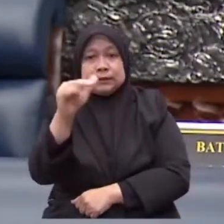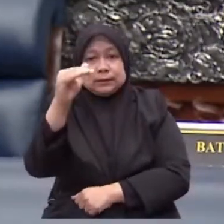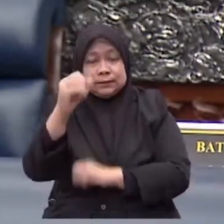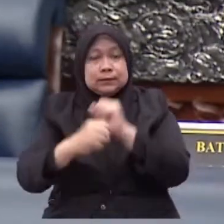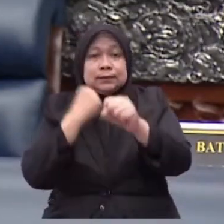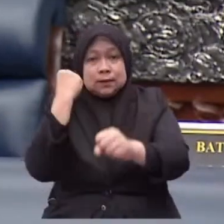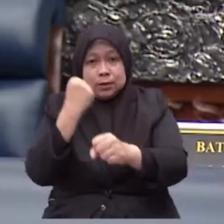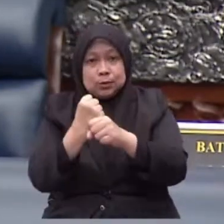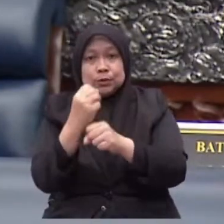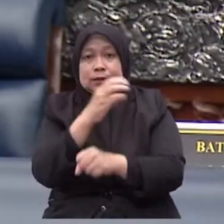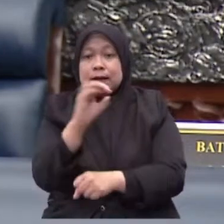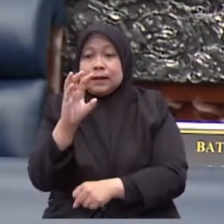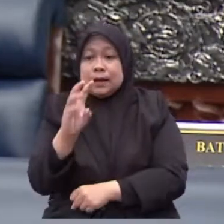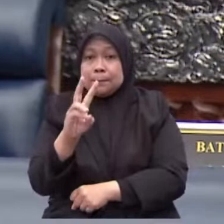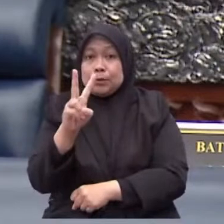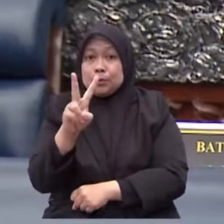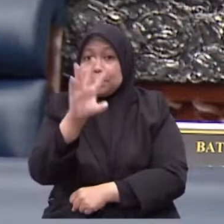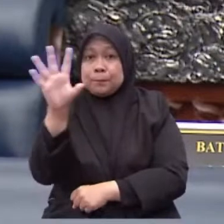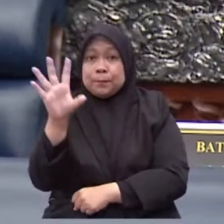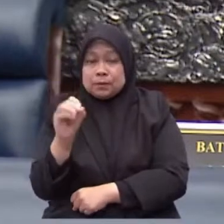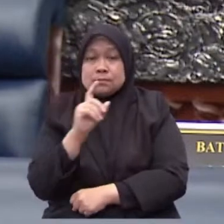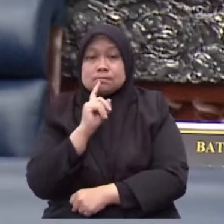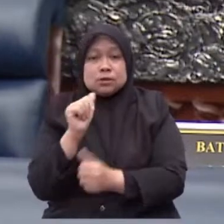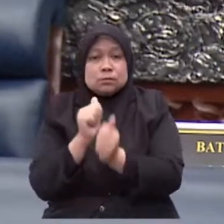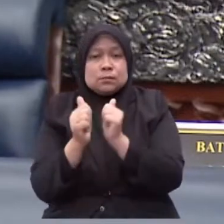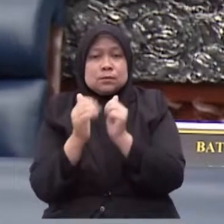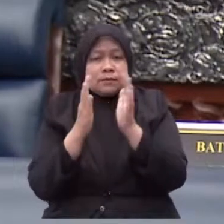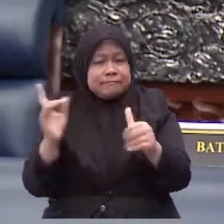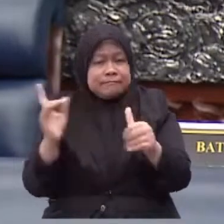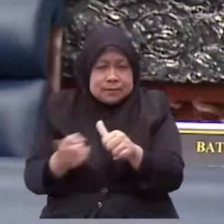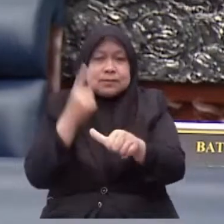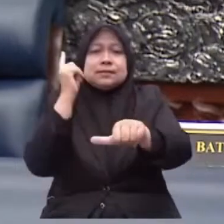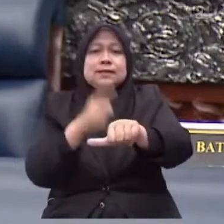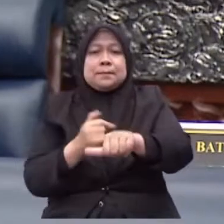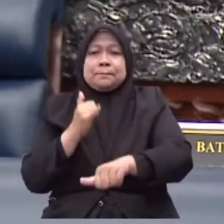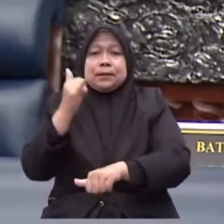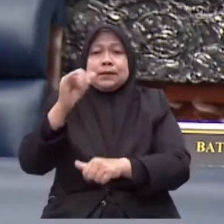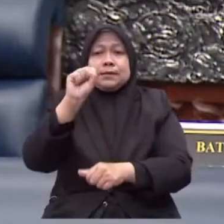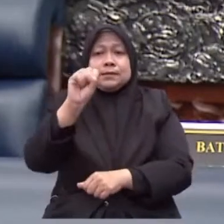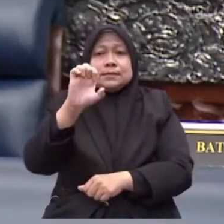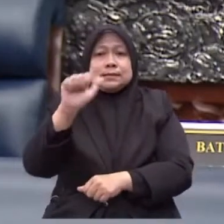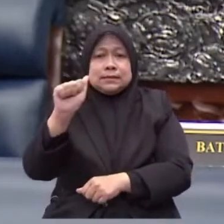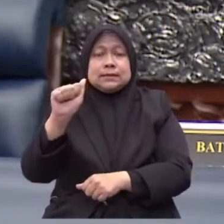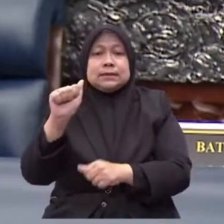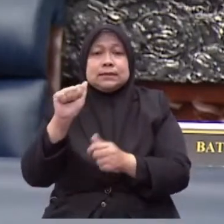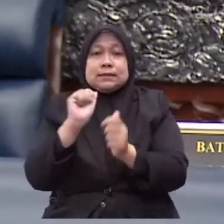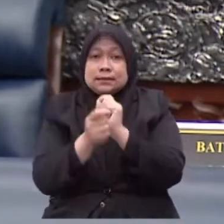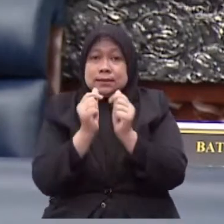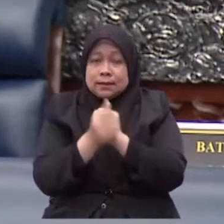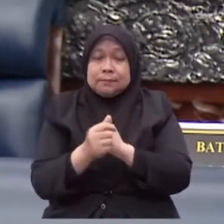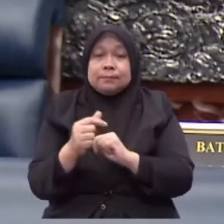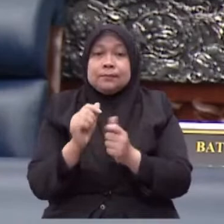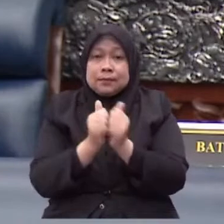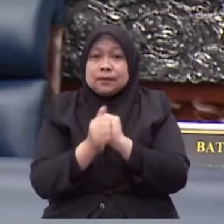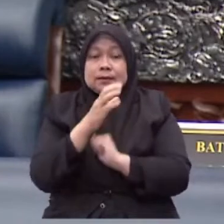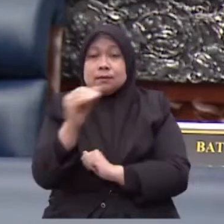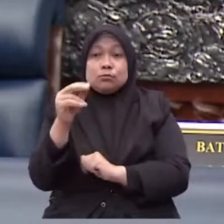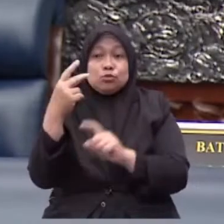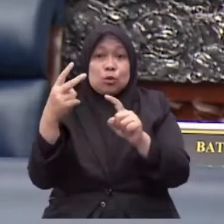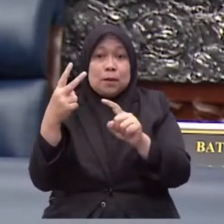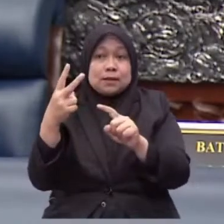dan 62 peratus merupakan Etik yang pertama kali pergi ke SEA Games daripada jumlah ini